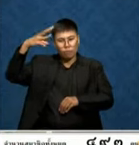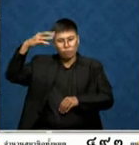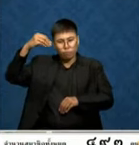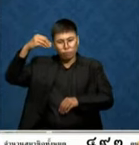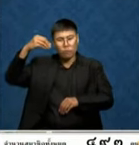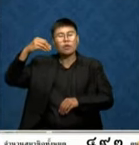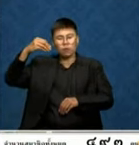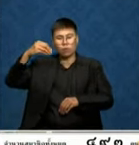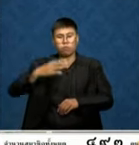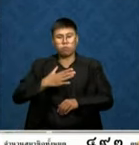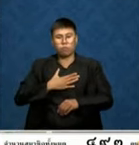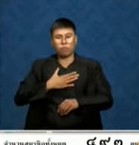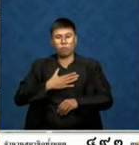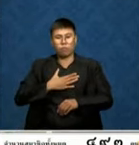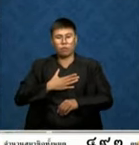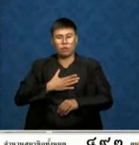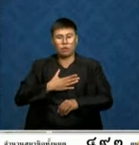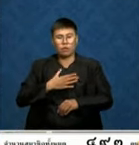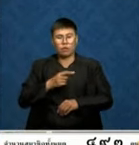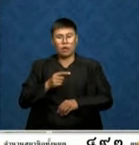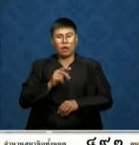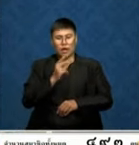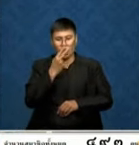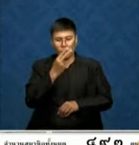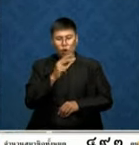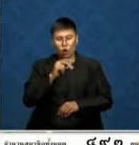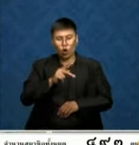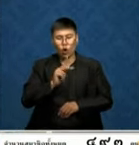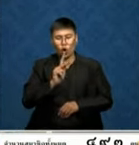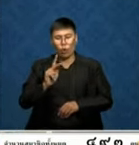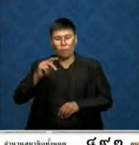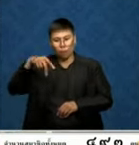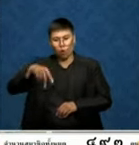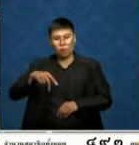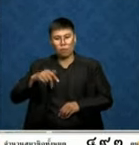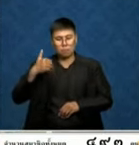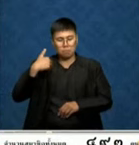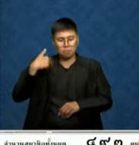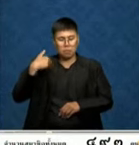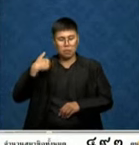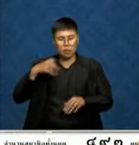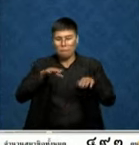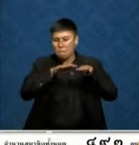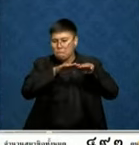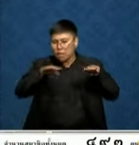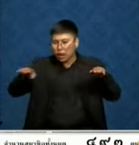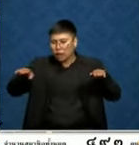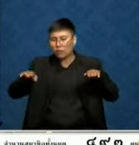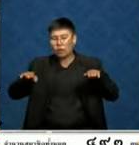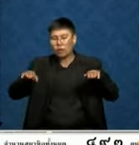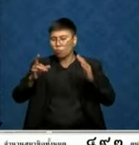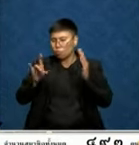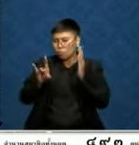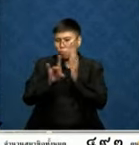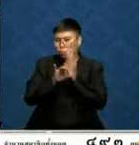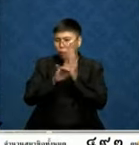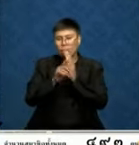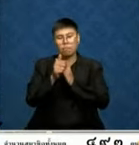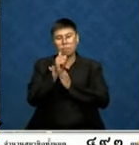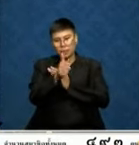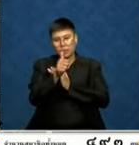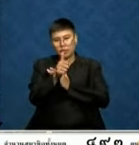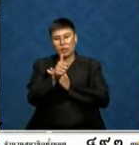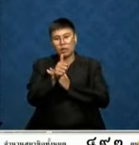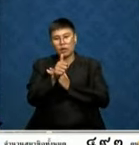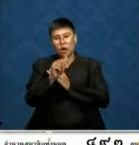อดว่ากกพ.เขามีมาตรฐานมาตรการในการจะกำกับกิจการพลังงานให้มีคุณภาพมาตรฐานเรียกว่าเป็น